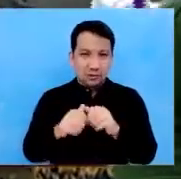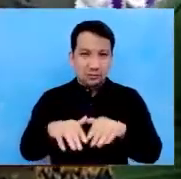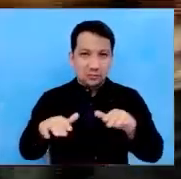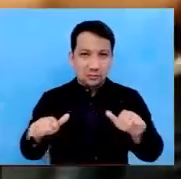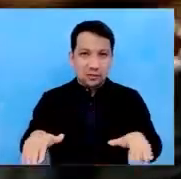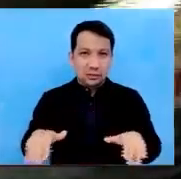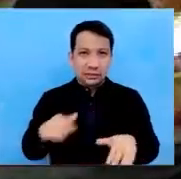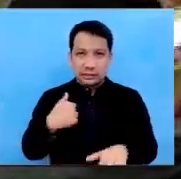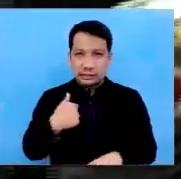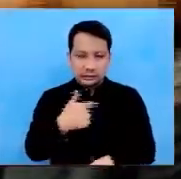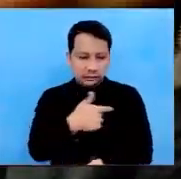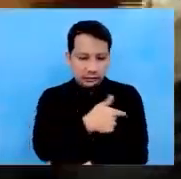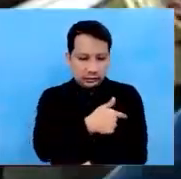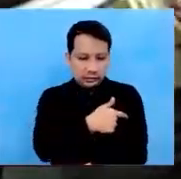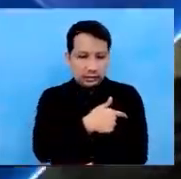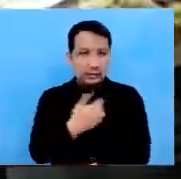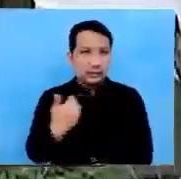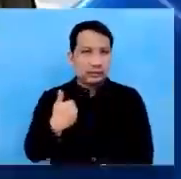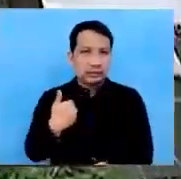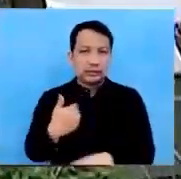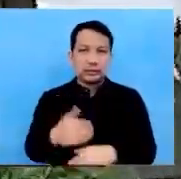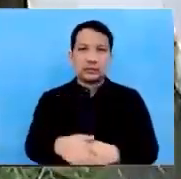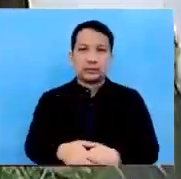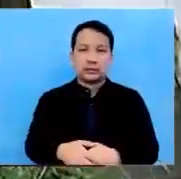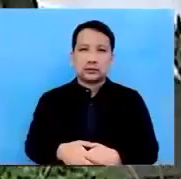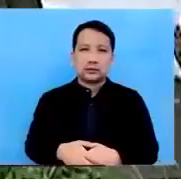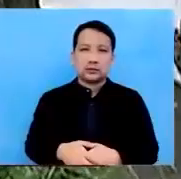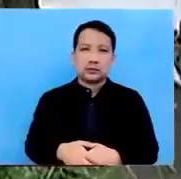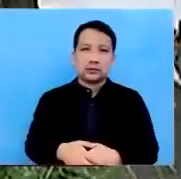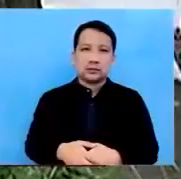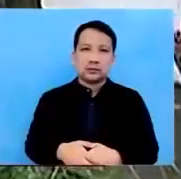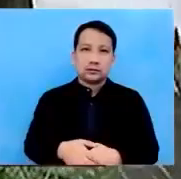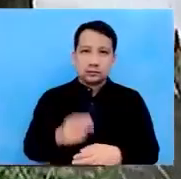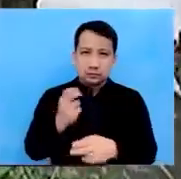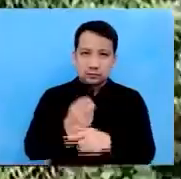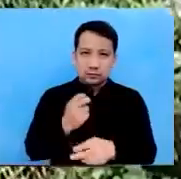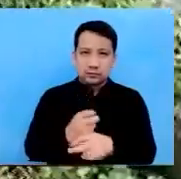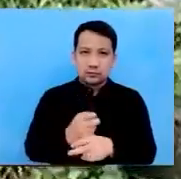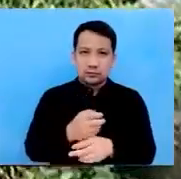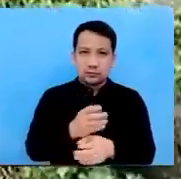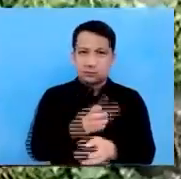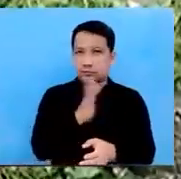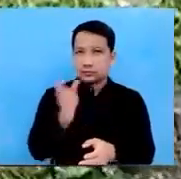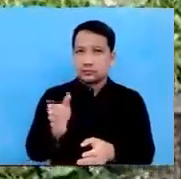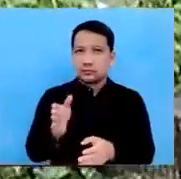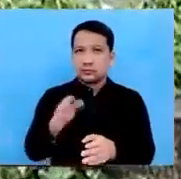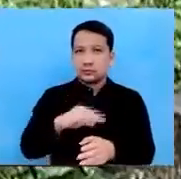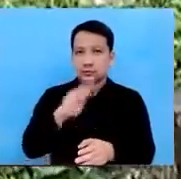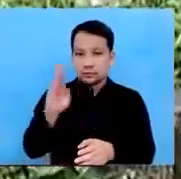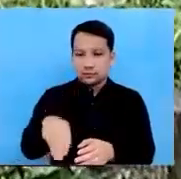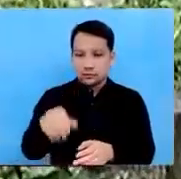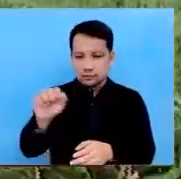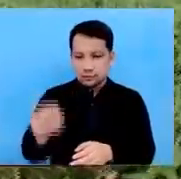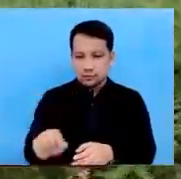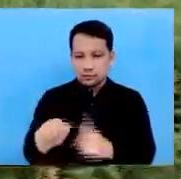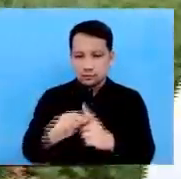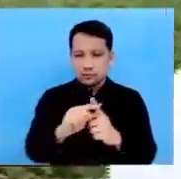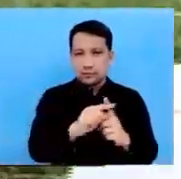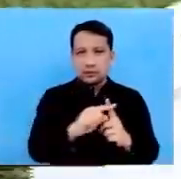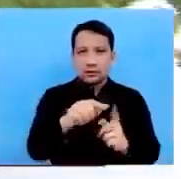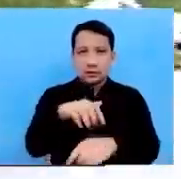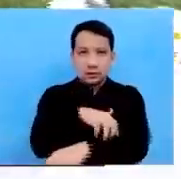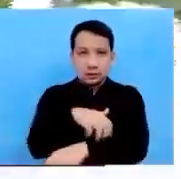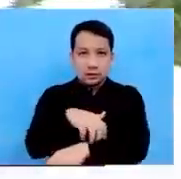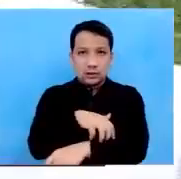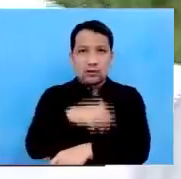bakunado kontra COVID-19. Pahirapan naman ang pagpunta sa ilang puntod sa Manila South Cemetery sa Makati. Puno kasi